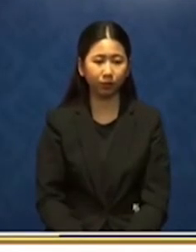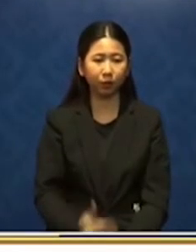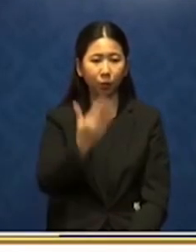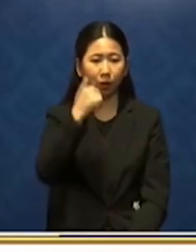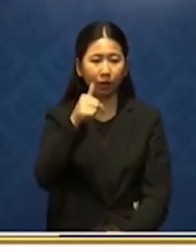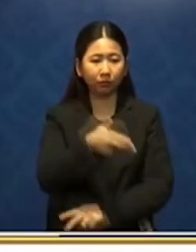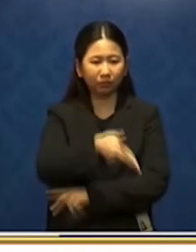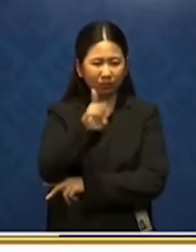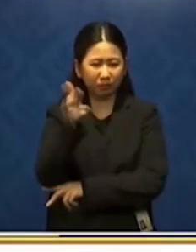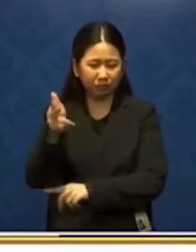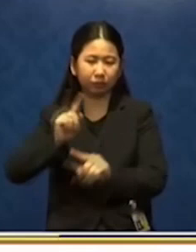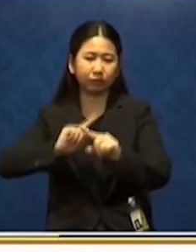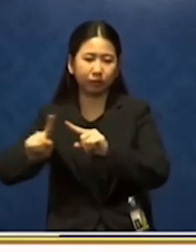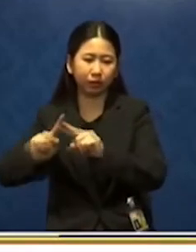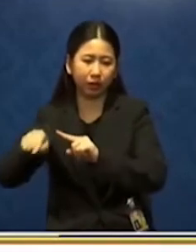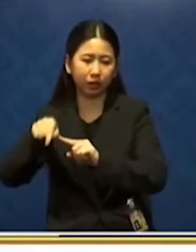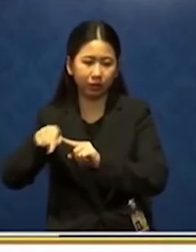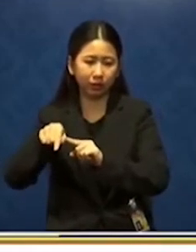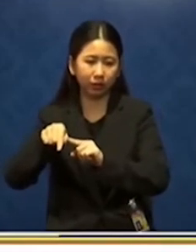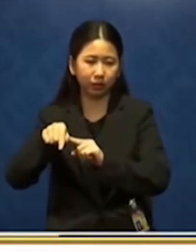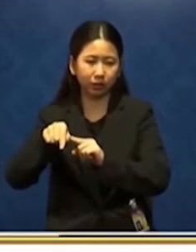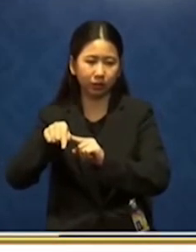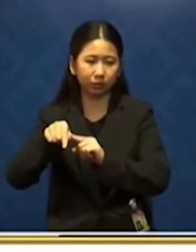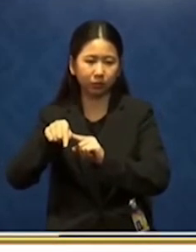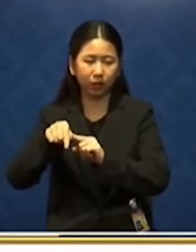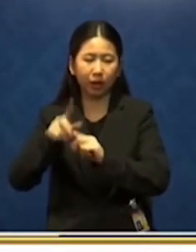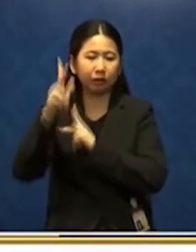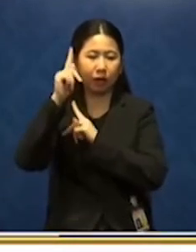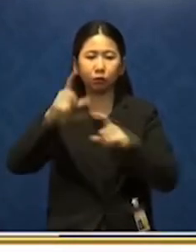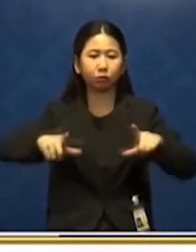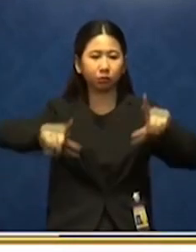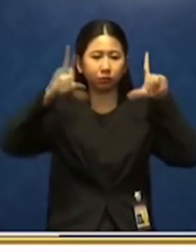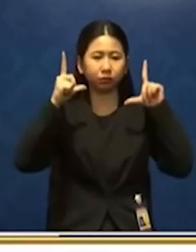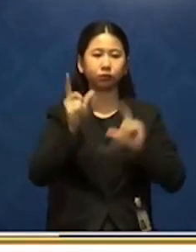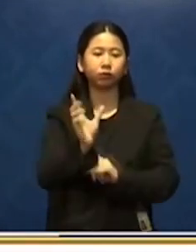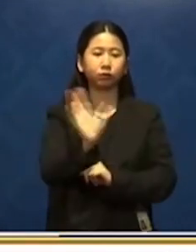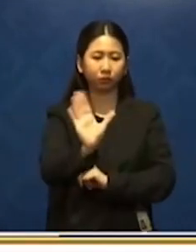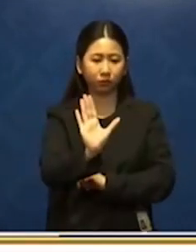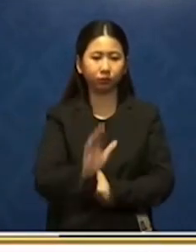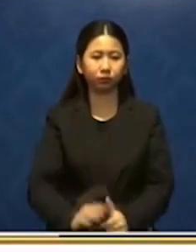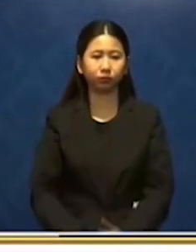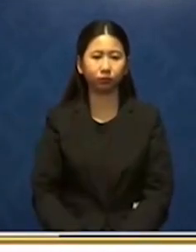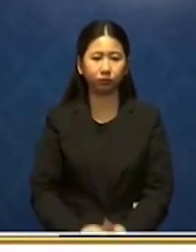อันอำมหิตต่อเพื่อนมนุษย์แบบนี้จะไม่มีวันทำให้คุณได้แสงหรือความสนใจจากใครสักคนแม้แต่นิดเดียวครับขอบคุณครับท่าน